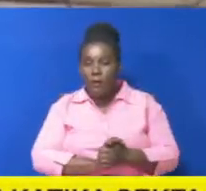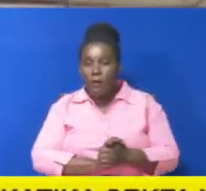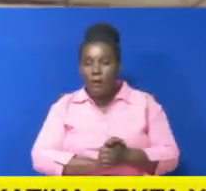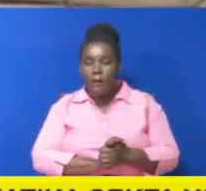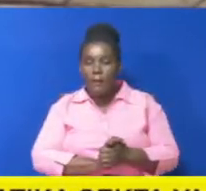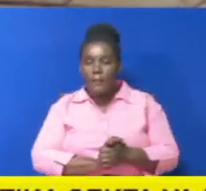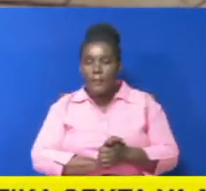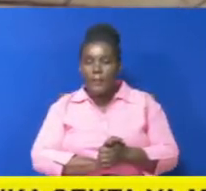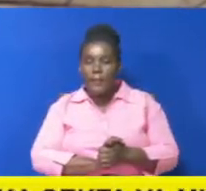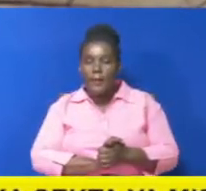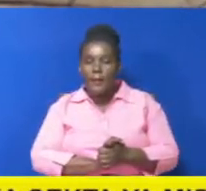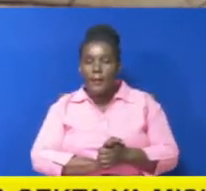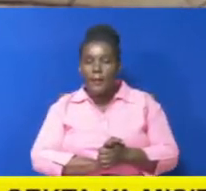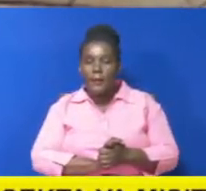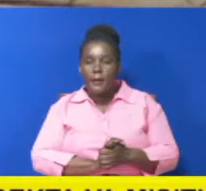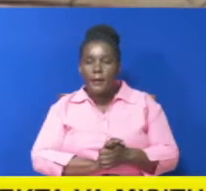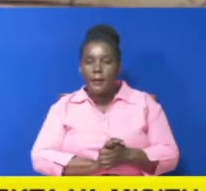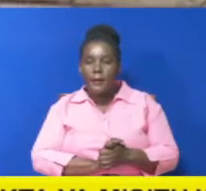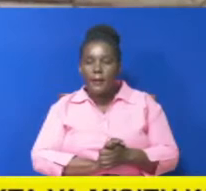wamekuwa wakitikia